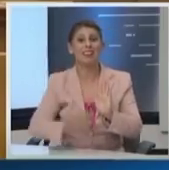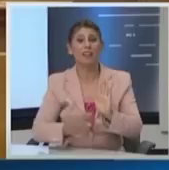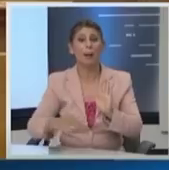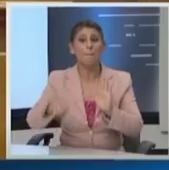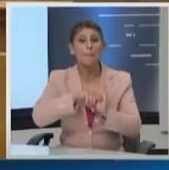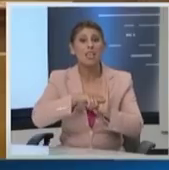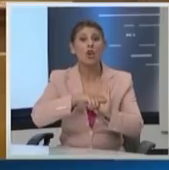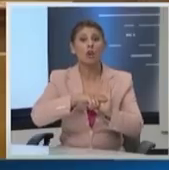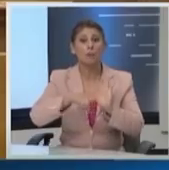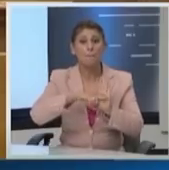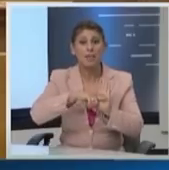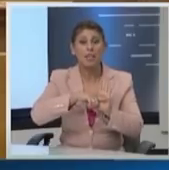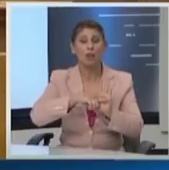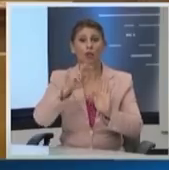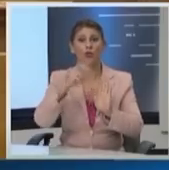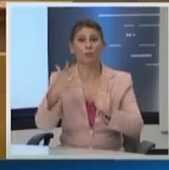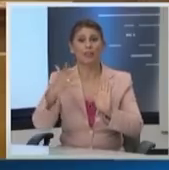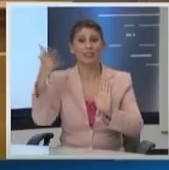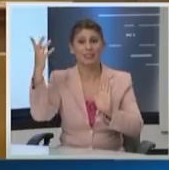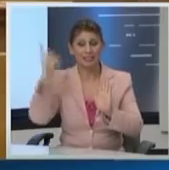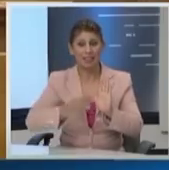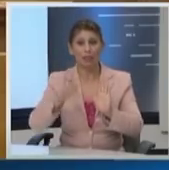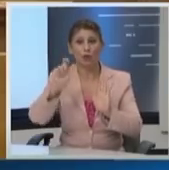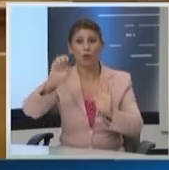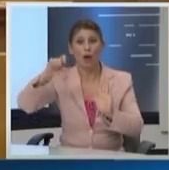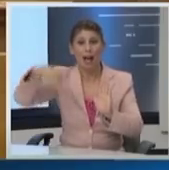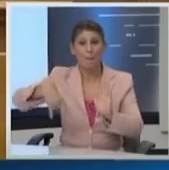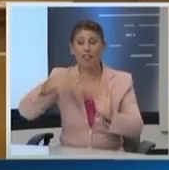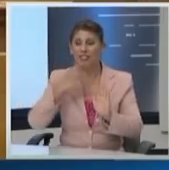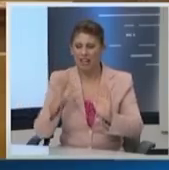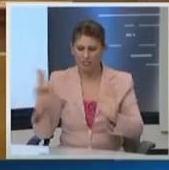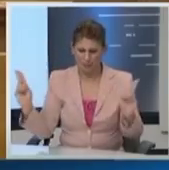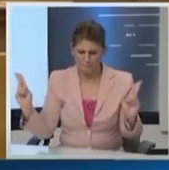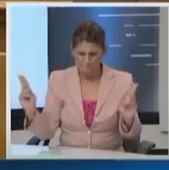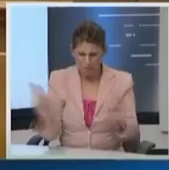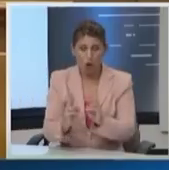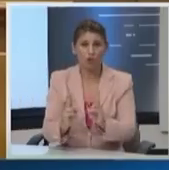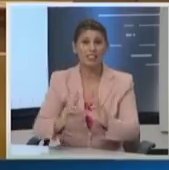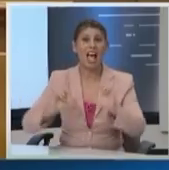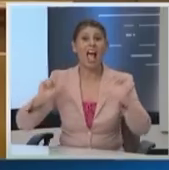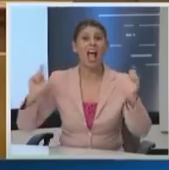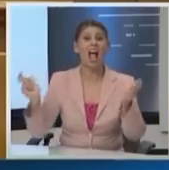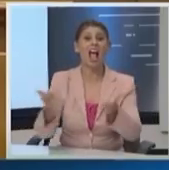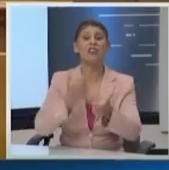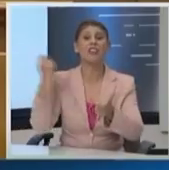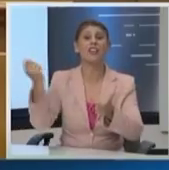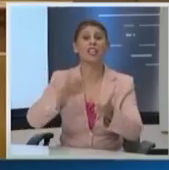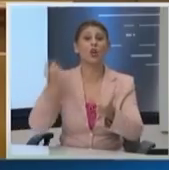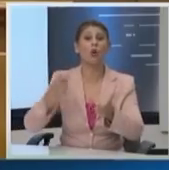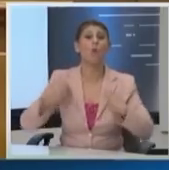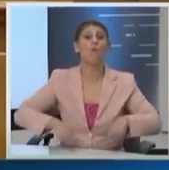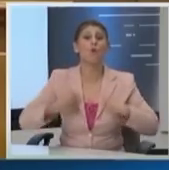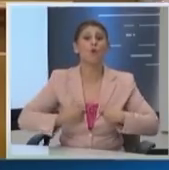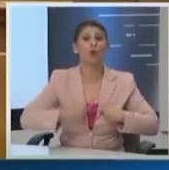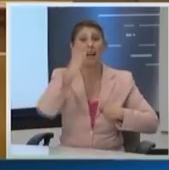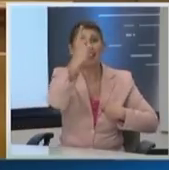μείον 25% το καθάριστο εγχώριο προϊόντων, δηλαδή συρρυκνώσατε τον εθνικό πλούτο κατά το 1/4 και